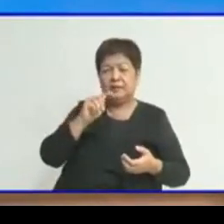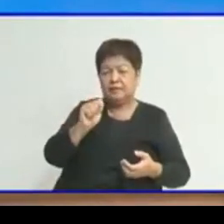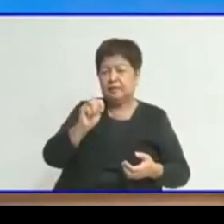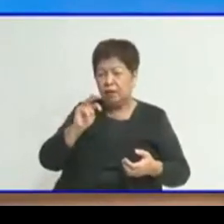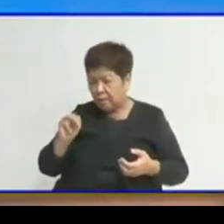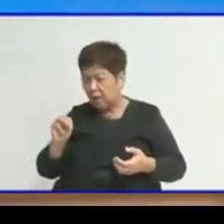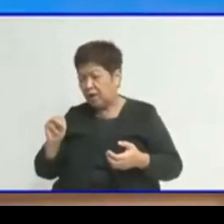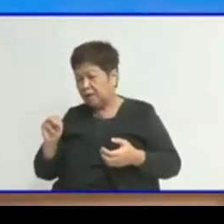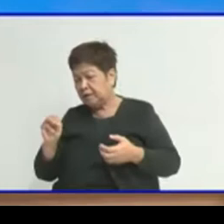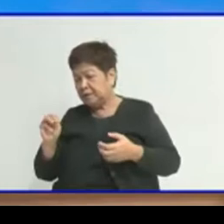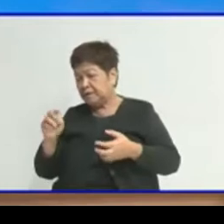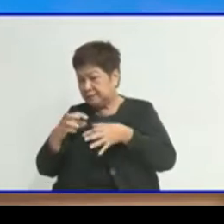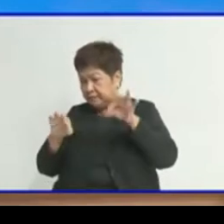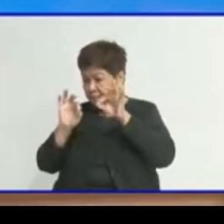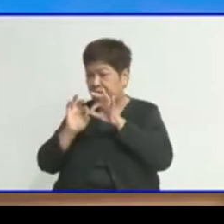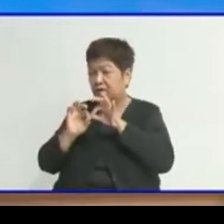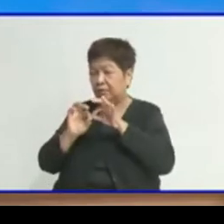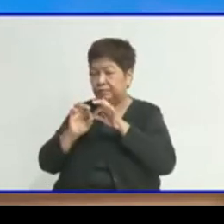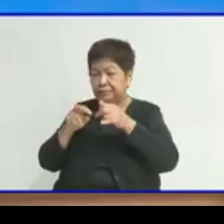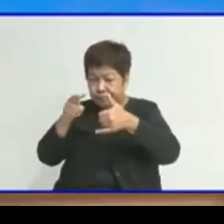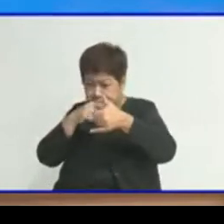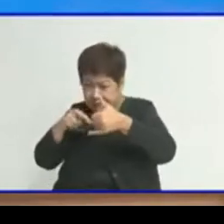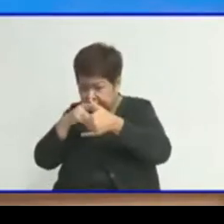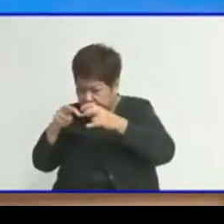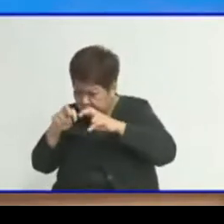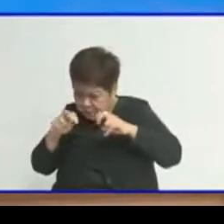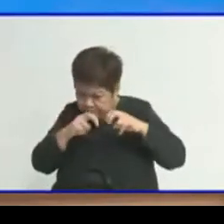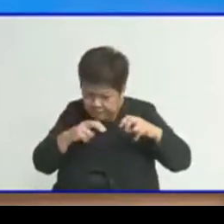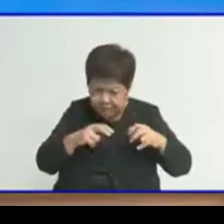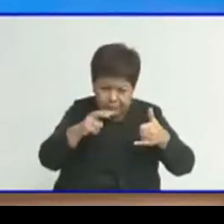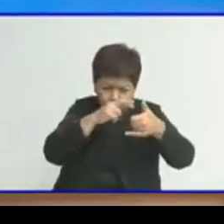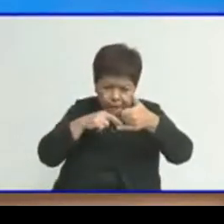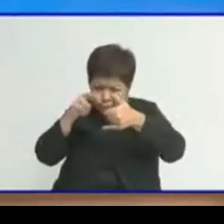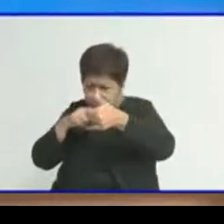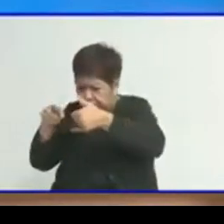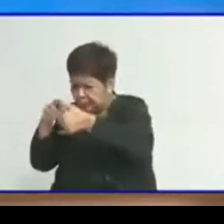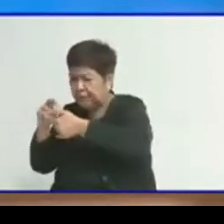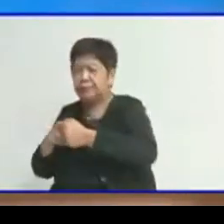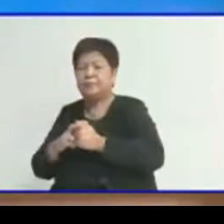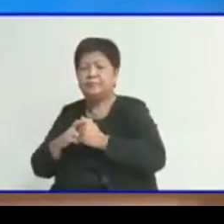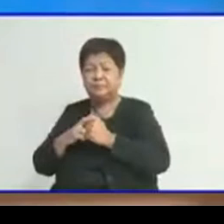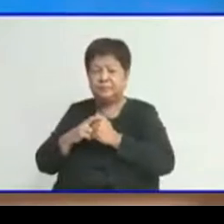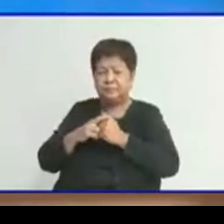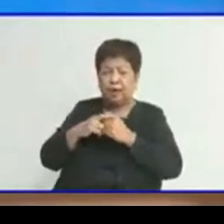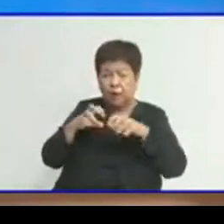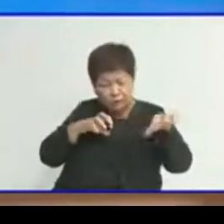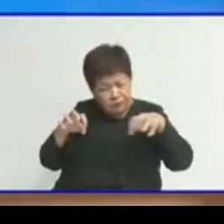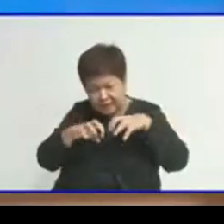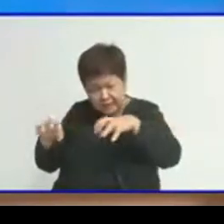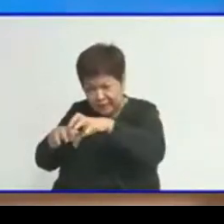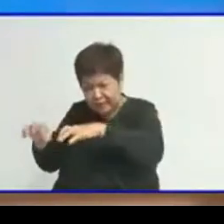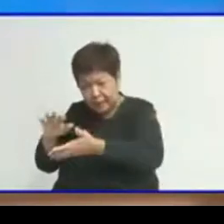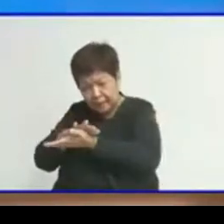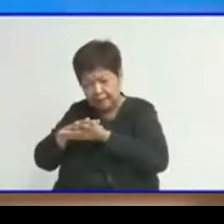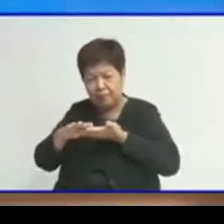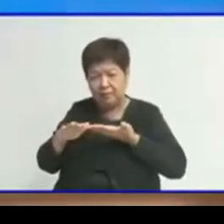ให้ภาครัฐสามารถจัดการบริหารจัดการคนต่างด้าวกลุ่มนี้ได้อย่างสอดคล้องกับสถานภาพของคนต่างด้าวกลุ่มดังกล่าวนะ